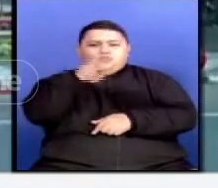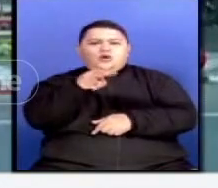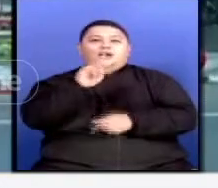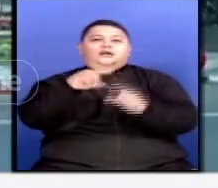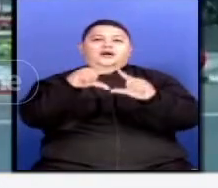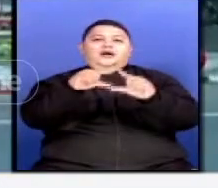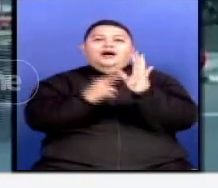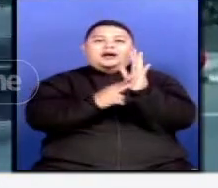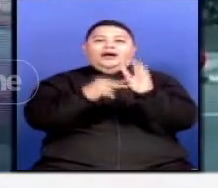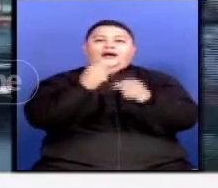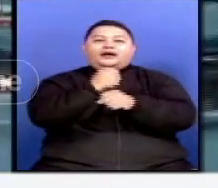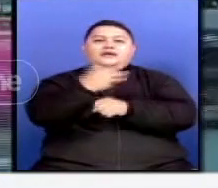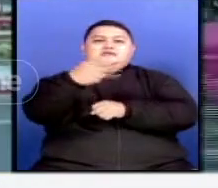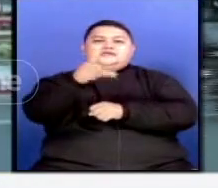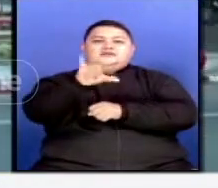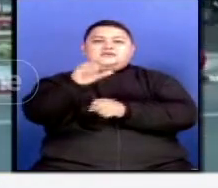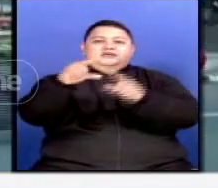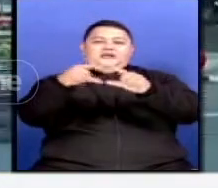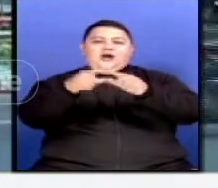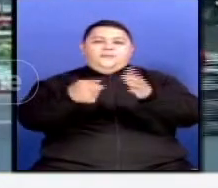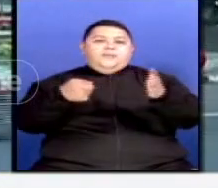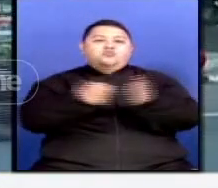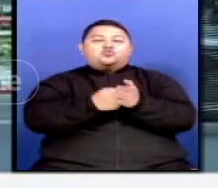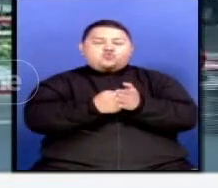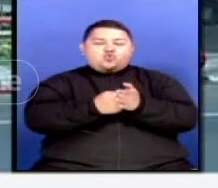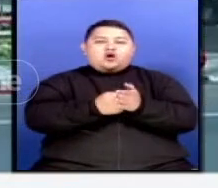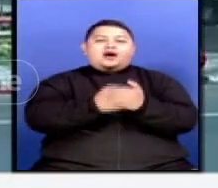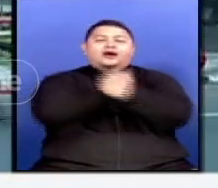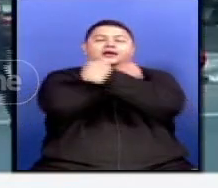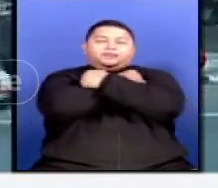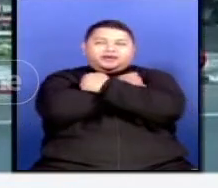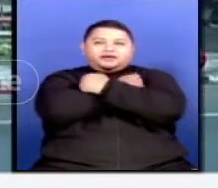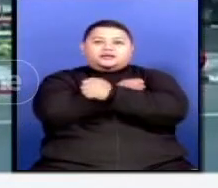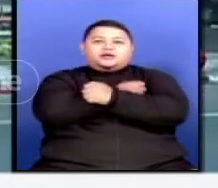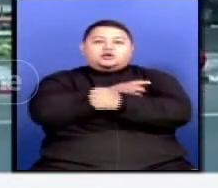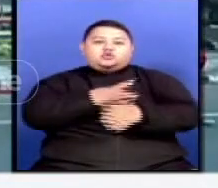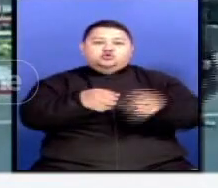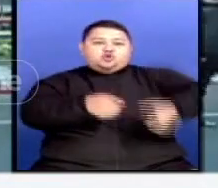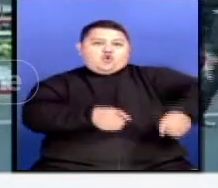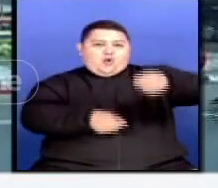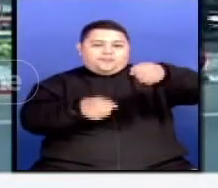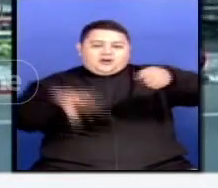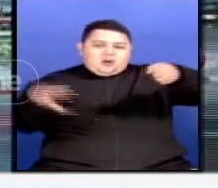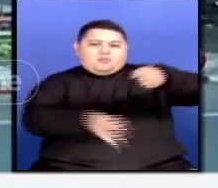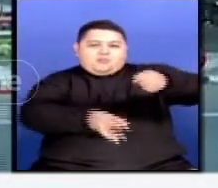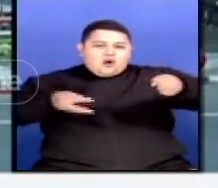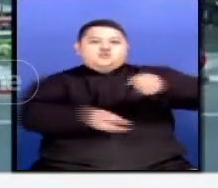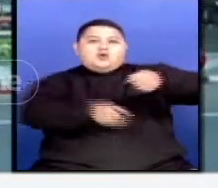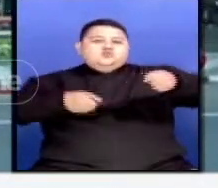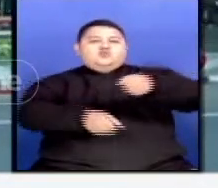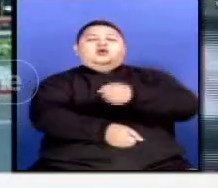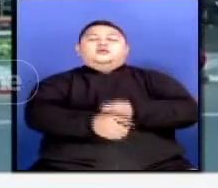Tania, korban pembunuhan mayat dalam koper di jurang Pacet, Mojokerto. Sabtu siang, jenazah